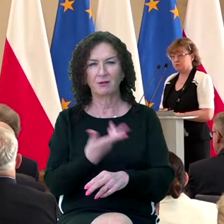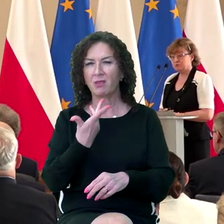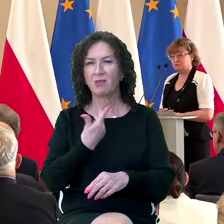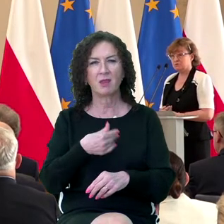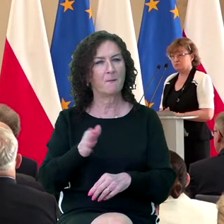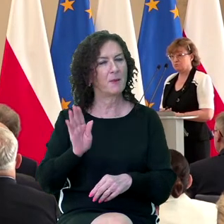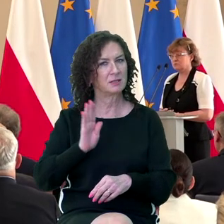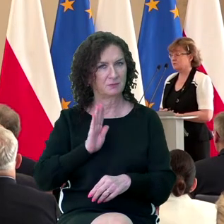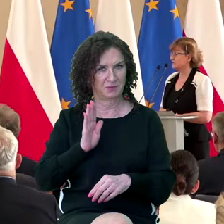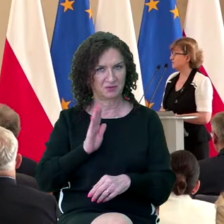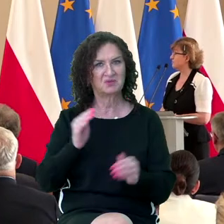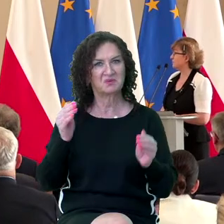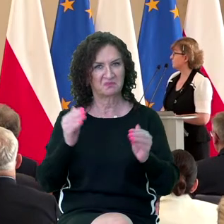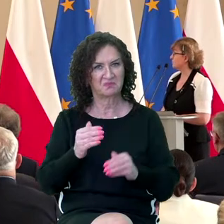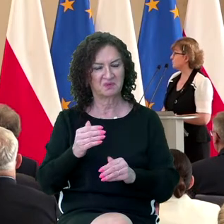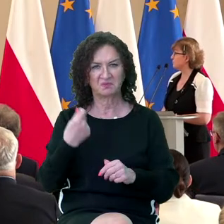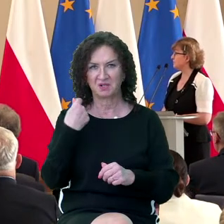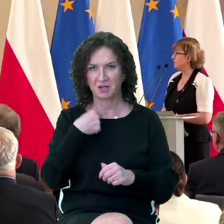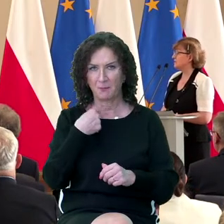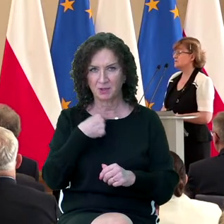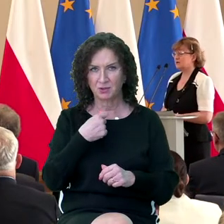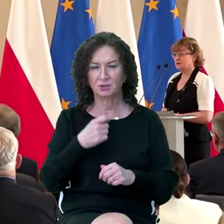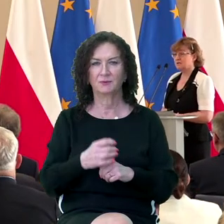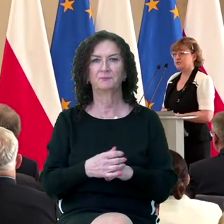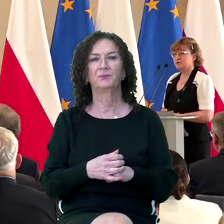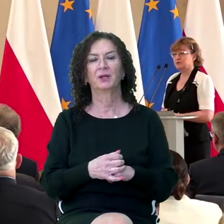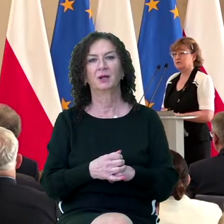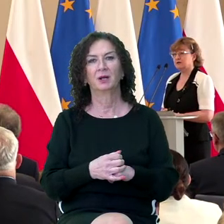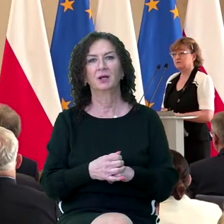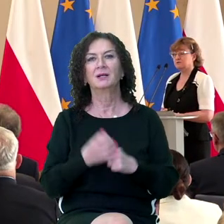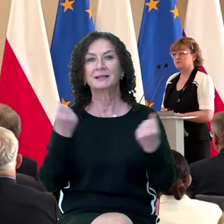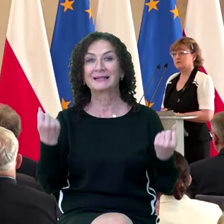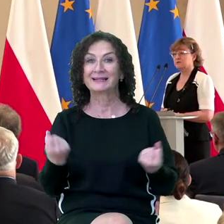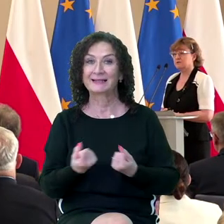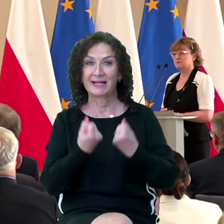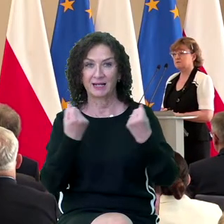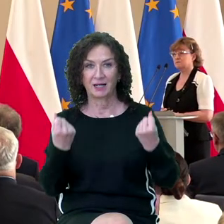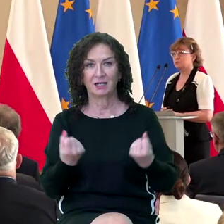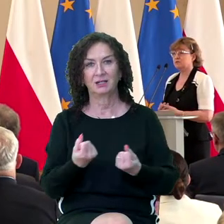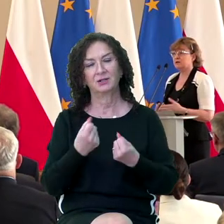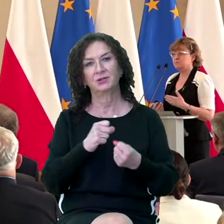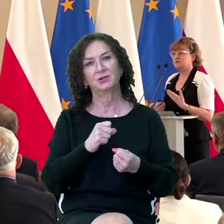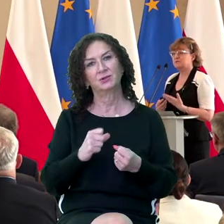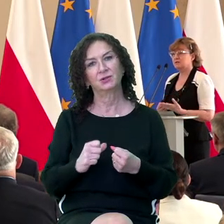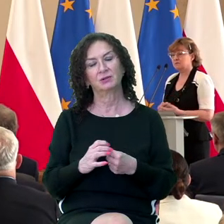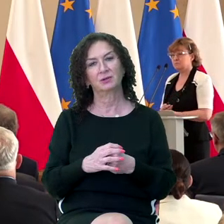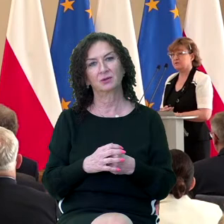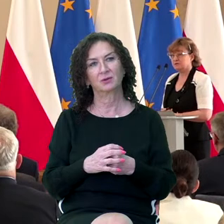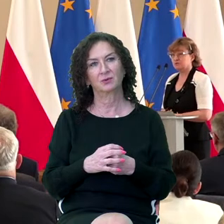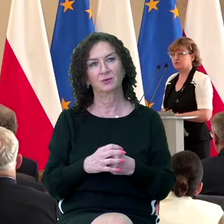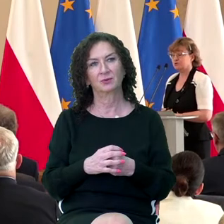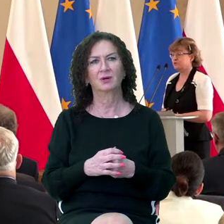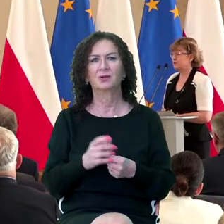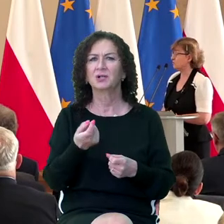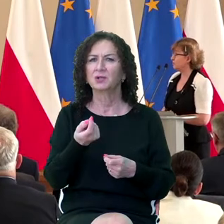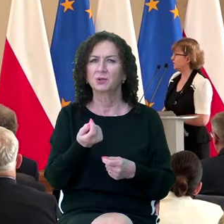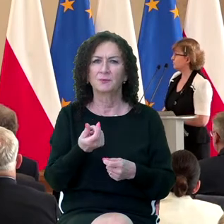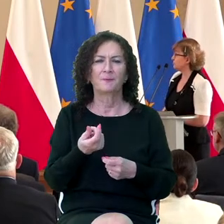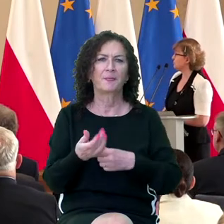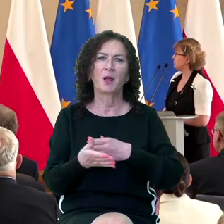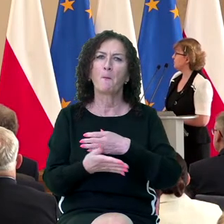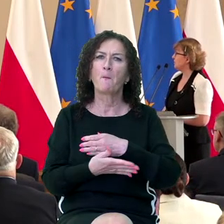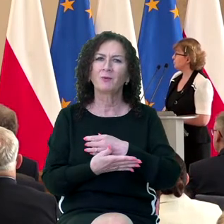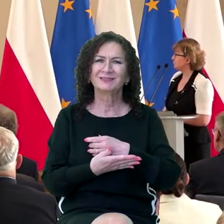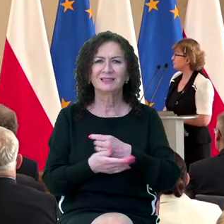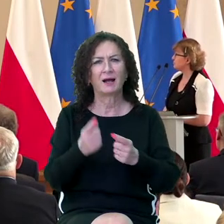mimo tych trudnych warunków, starali się jednak te przynajmniej zręby jakiegoś życia,